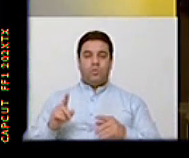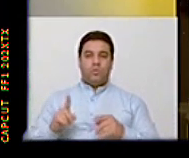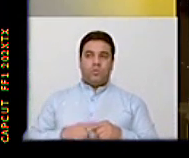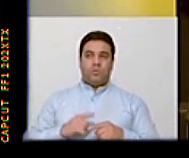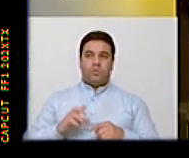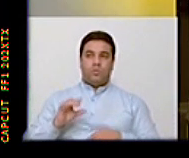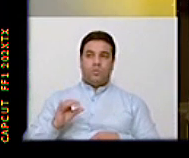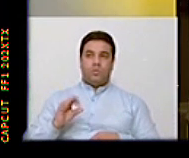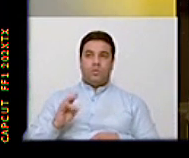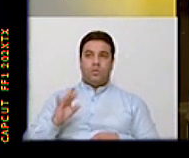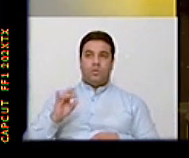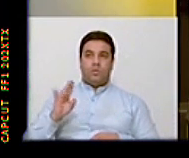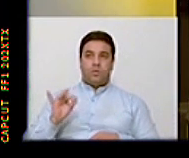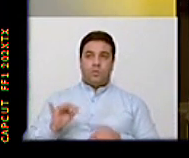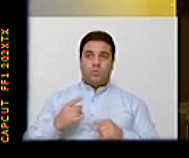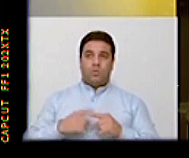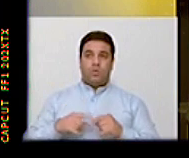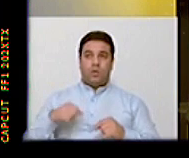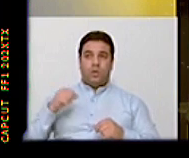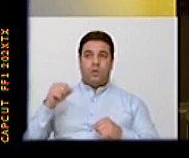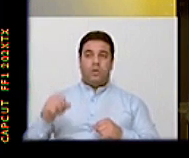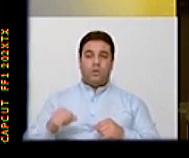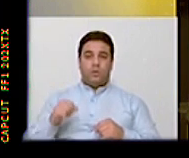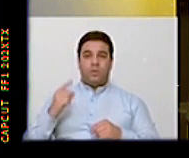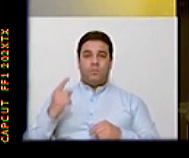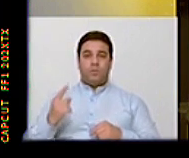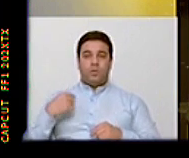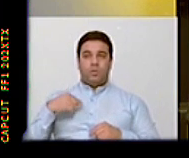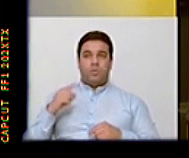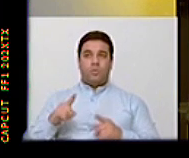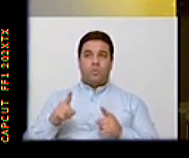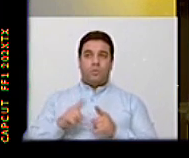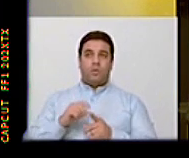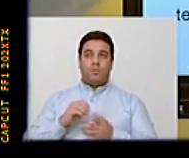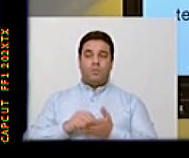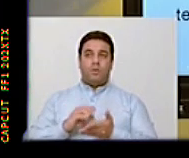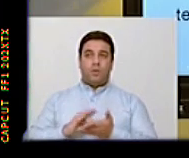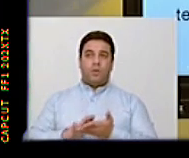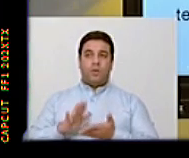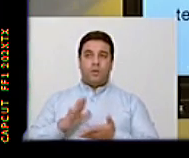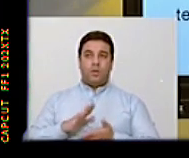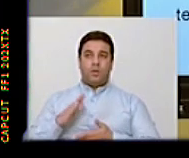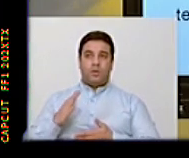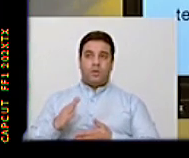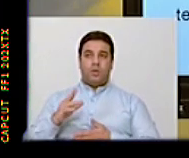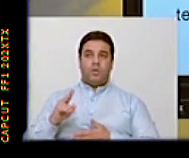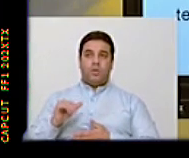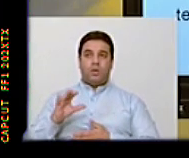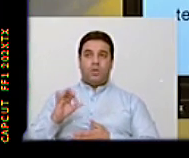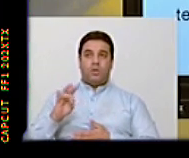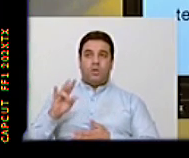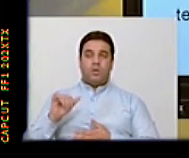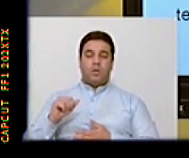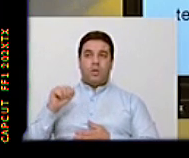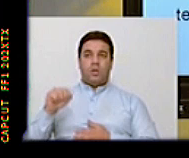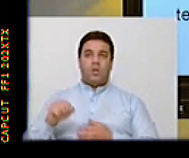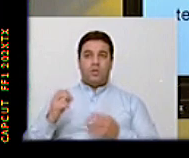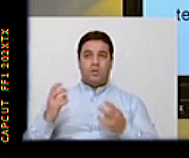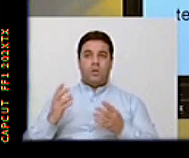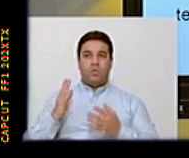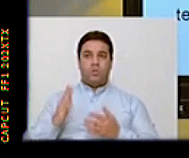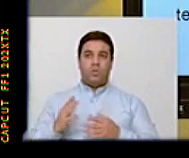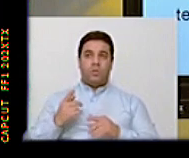esa botiqlikni. Buni aylantirish uchun bir nomeri bilan belgilangan dastani aylantirishimiz kerak